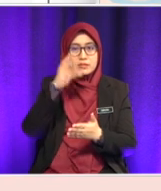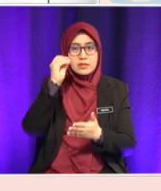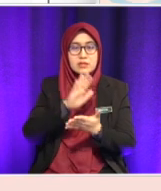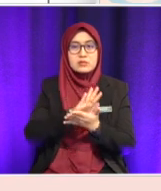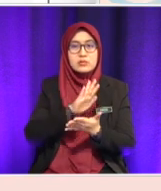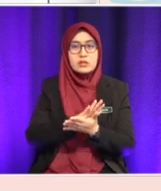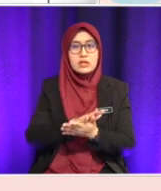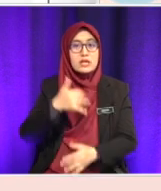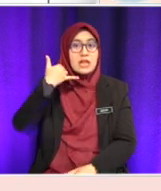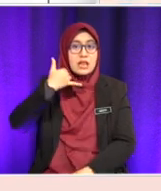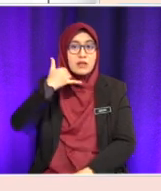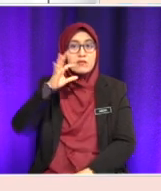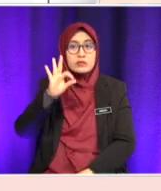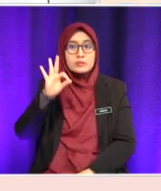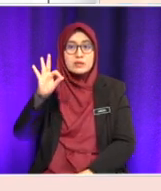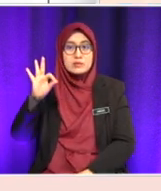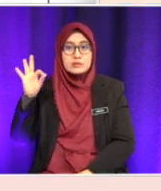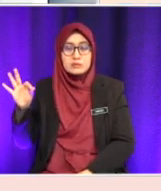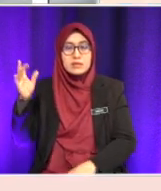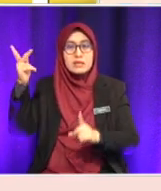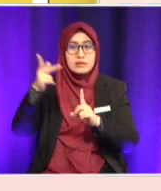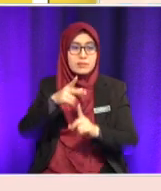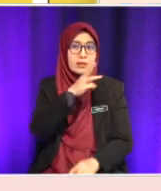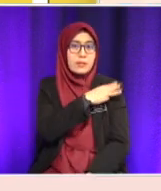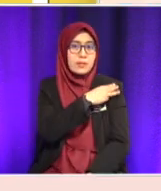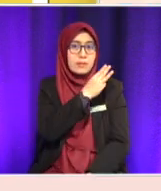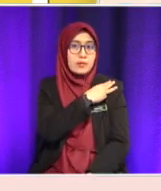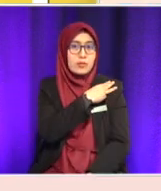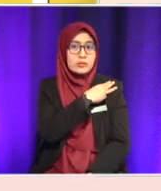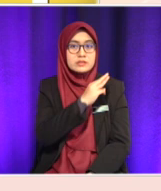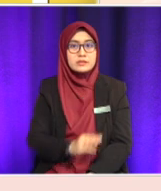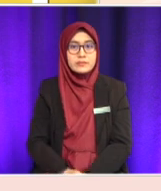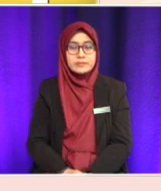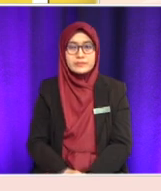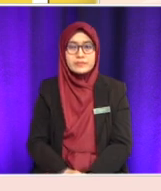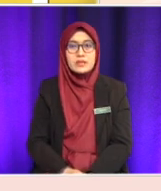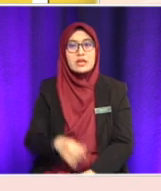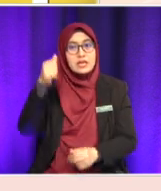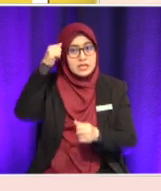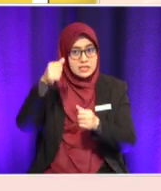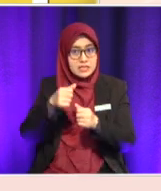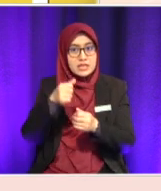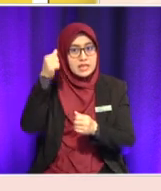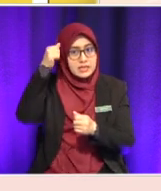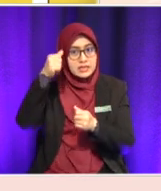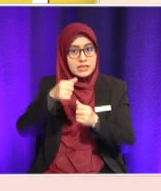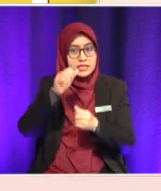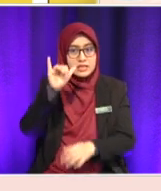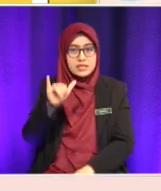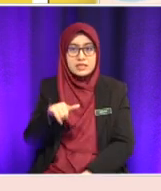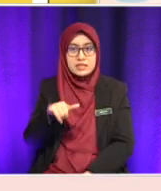melakukan kejadian tersebut kepada pihak berkuasa hingga ia Deni jika ada menu-menu bagian pada